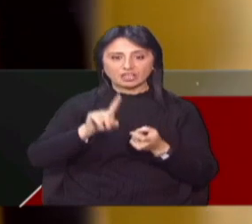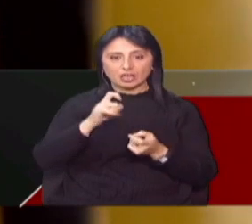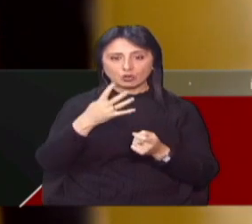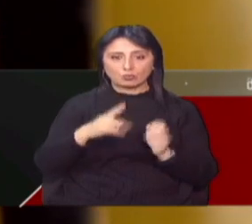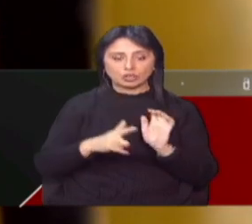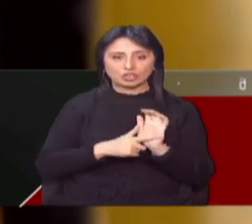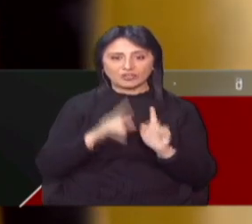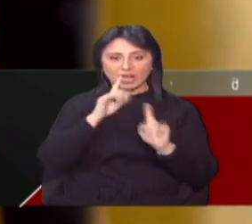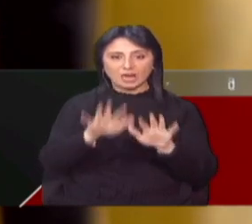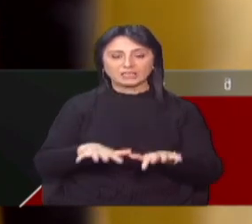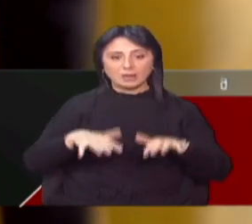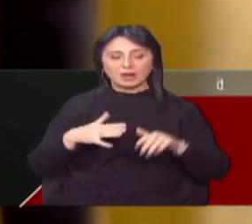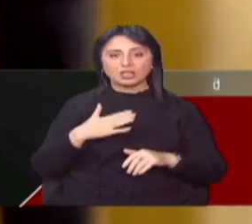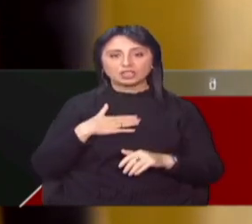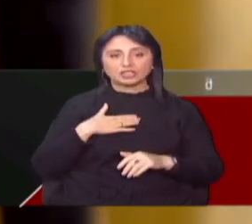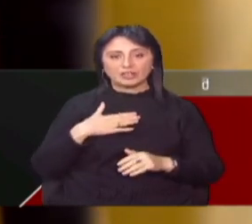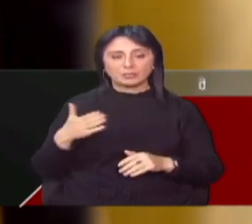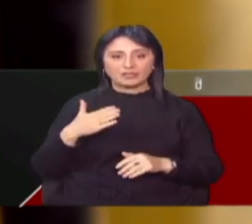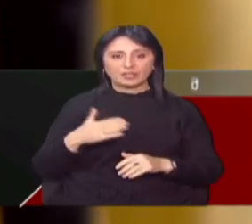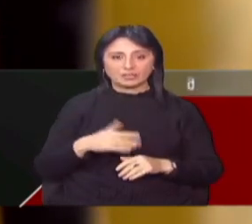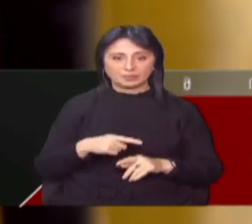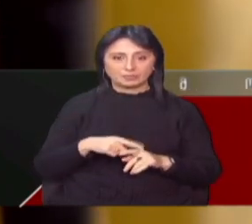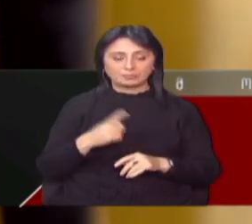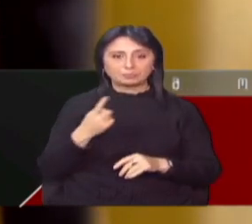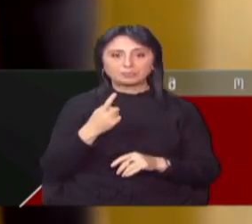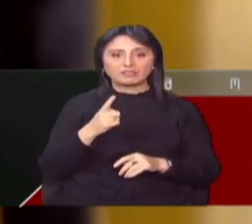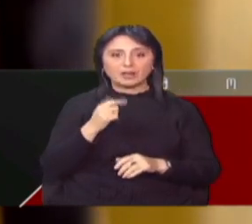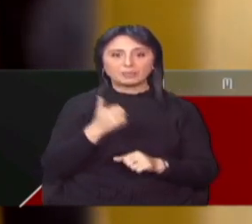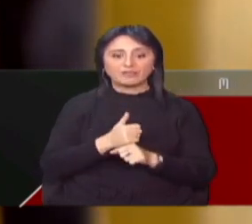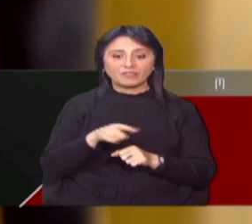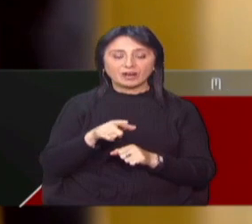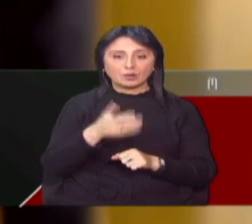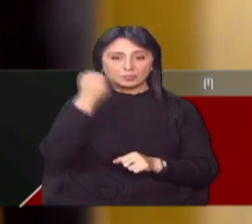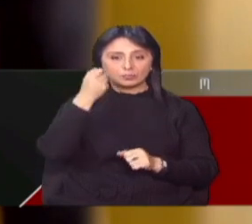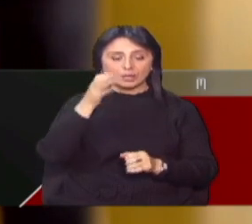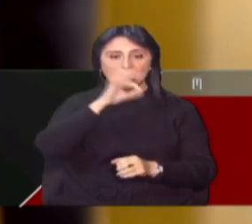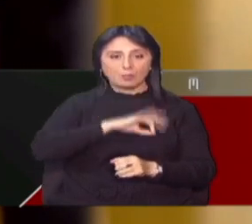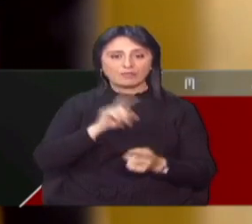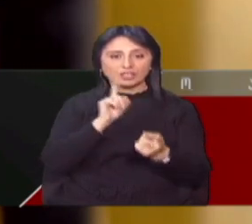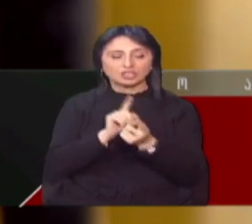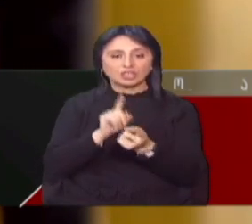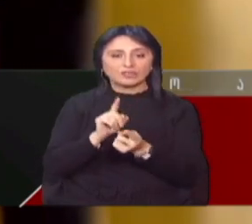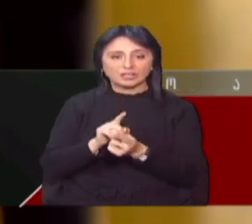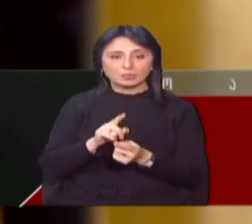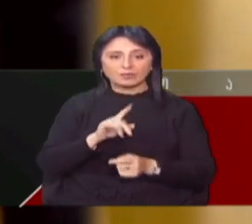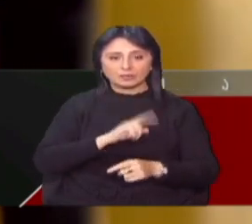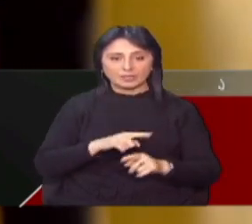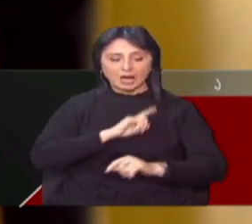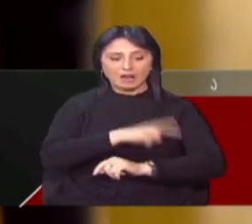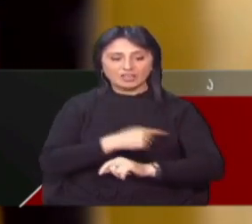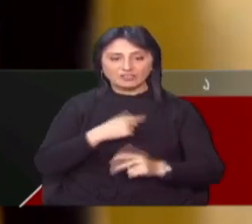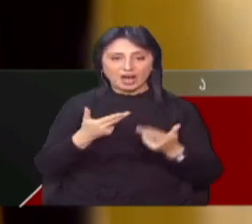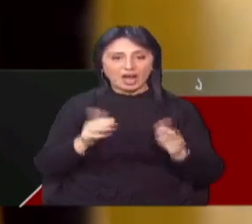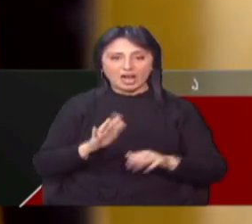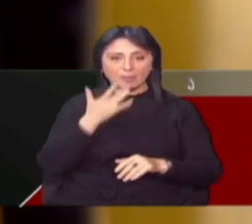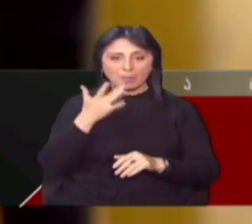157 ასამბლეაში და ჩვენი მხრიდან უპირატესად ეს პლატფორმა გამოყენებული იქნება იმისთვის, რომ გავაძლიეროთ ჩვენი